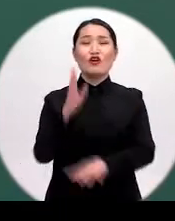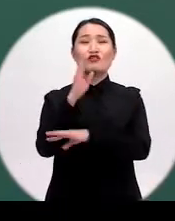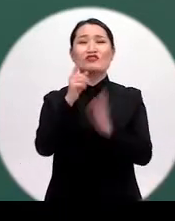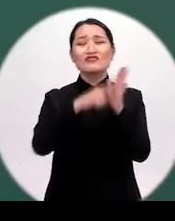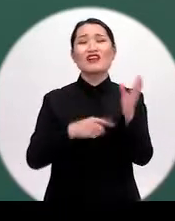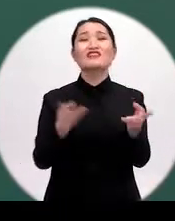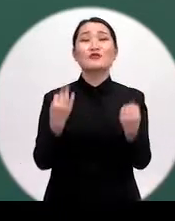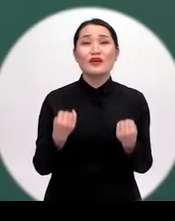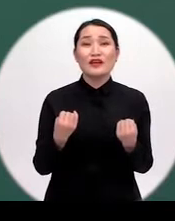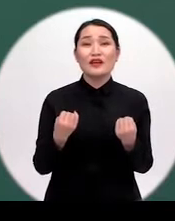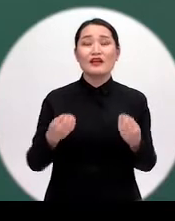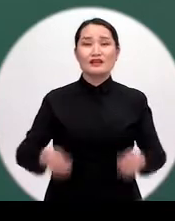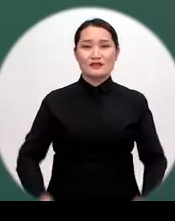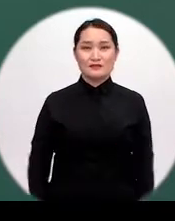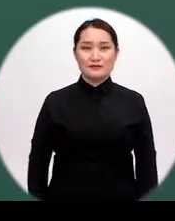хүүхдүүдээ?